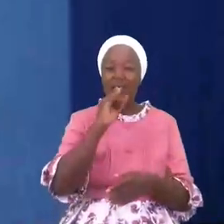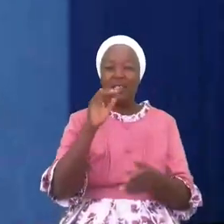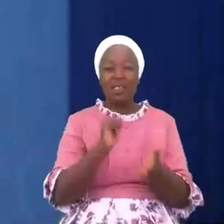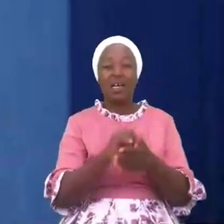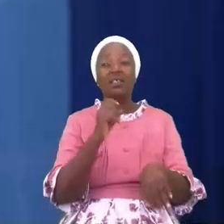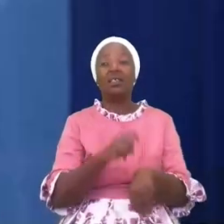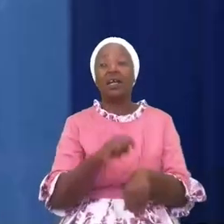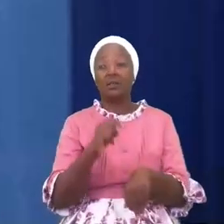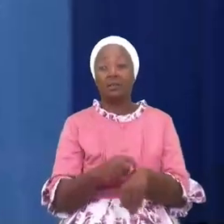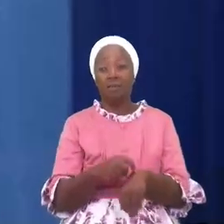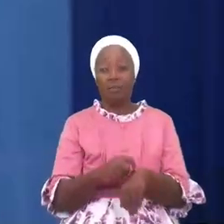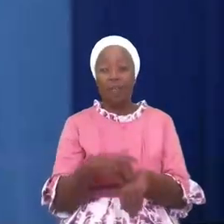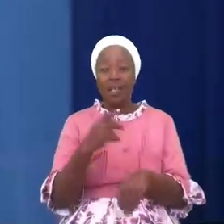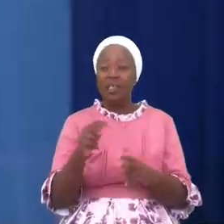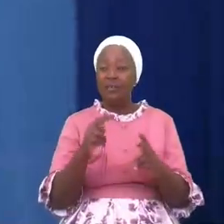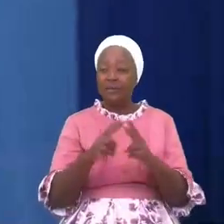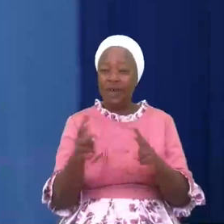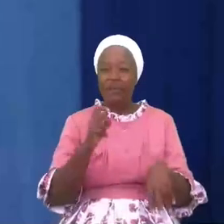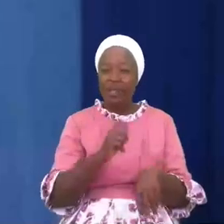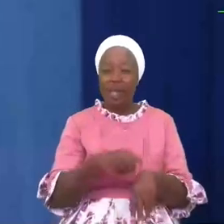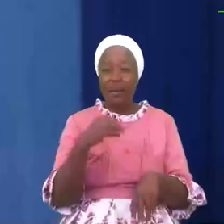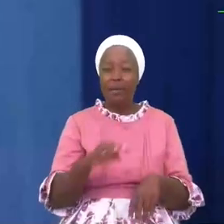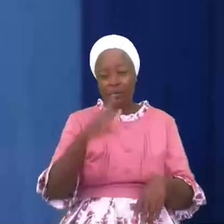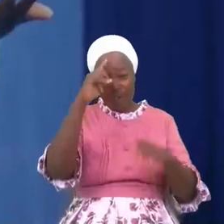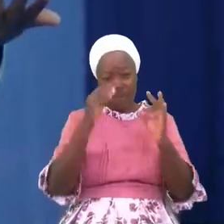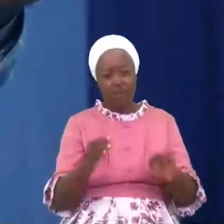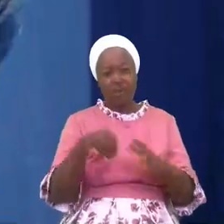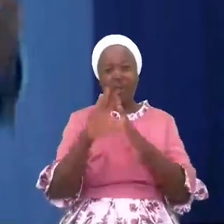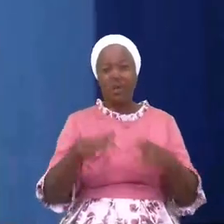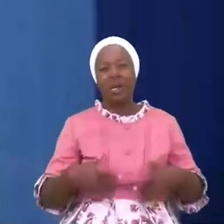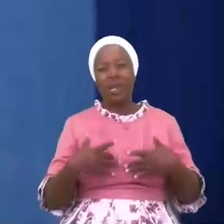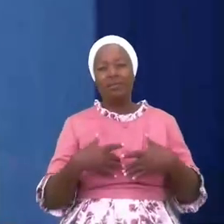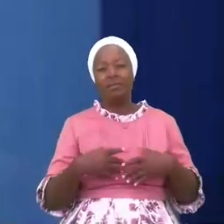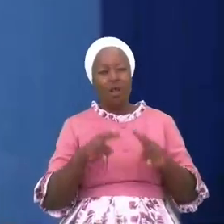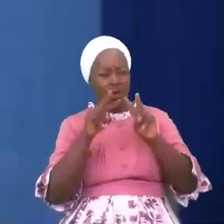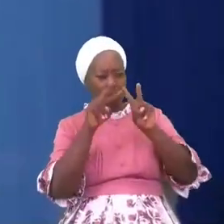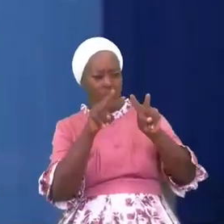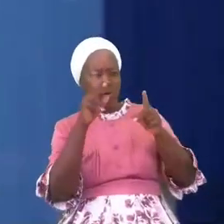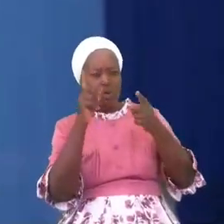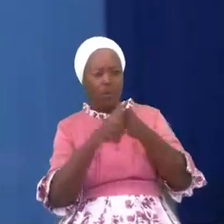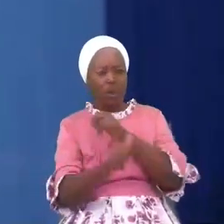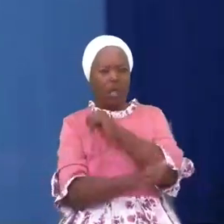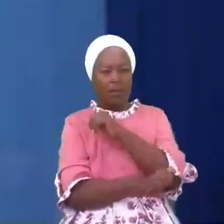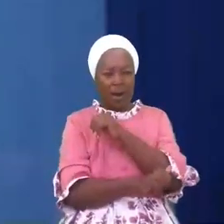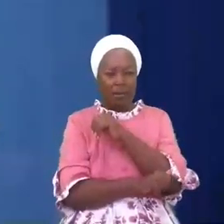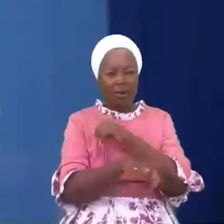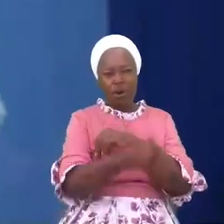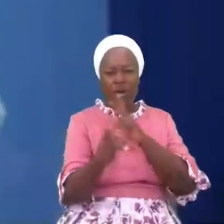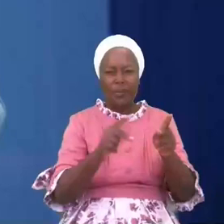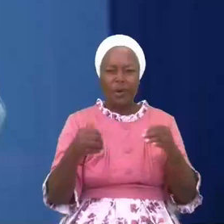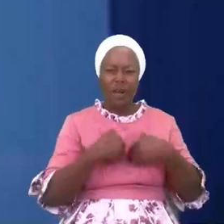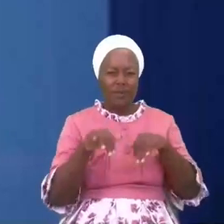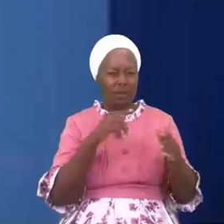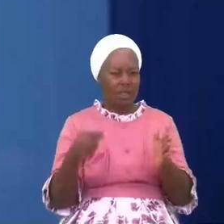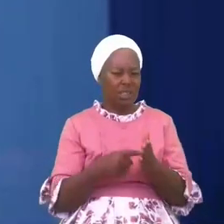Voici le moment de la décision dans ta vie. Portez les regards sur Abraham.